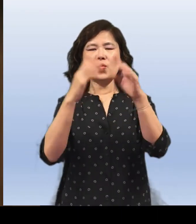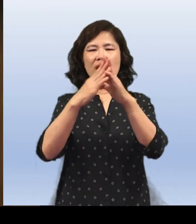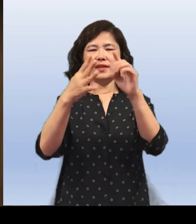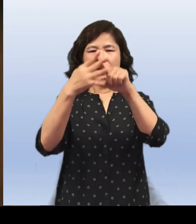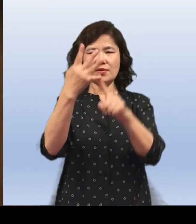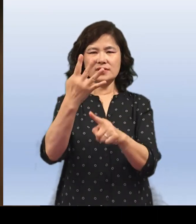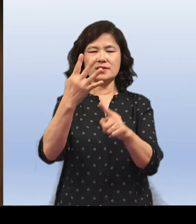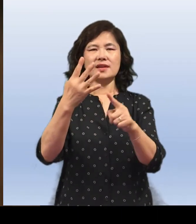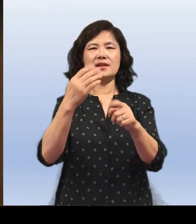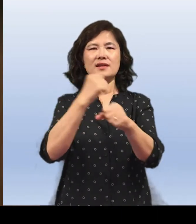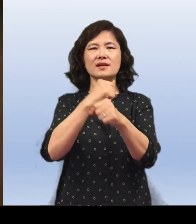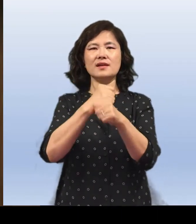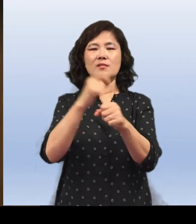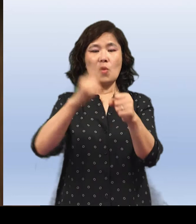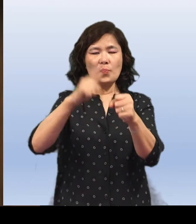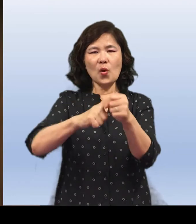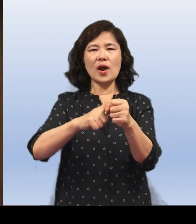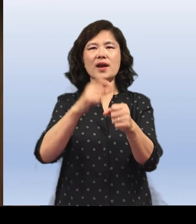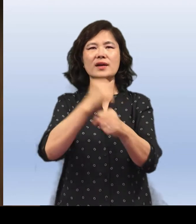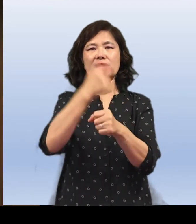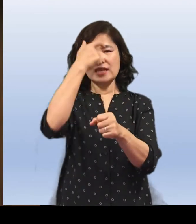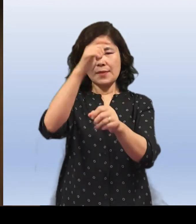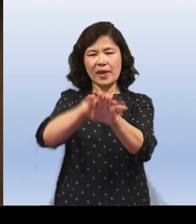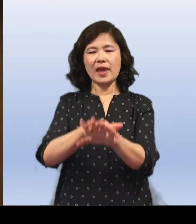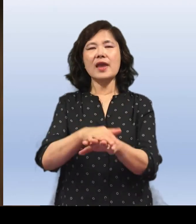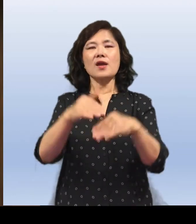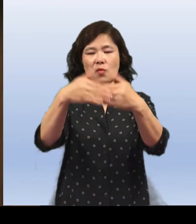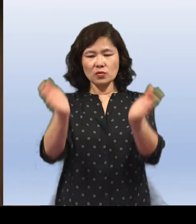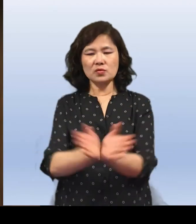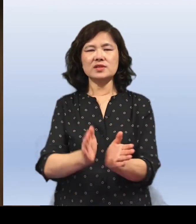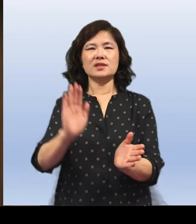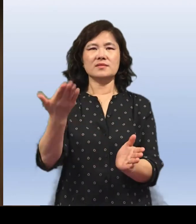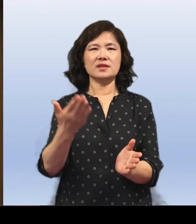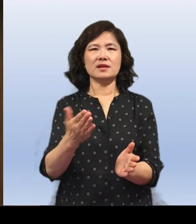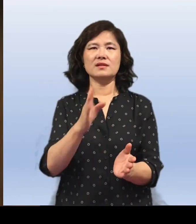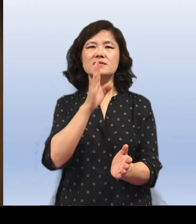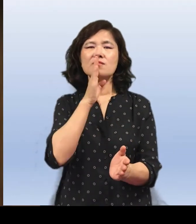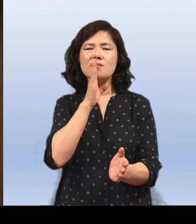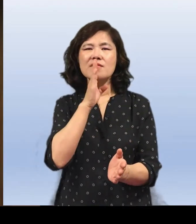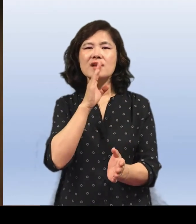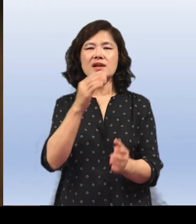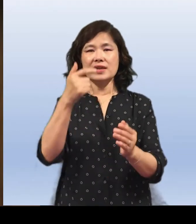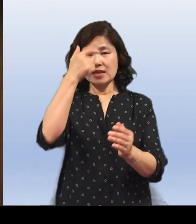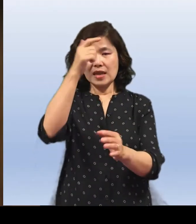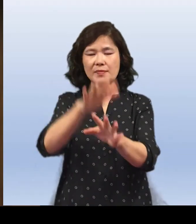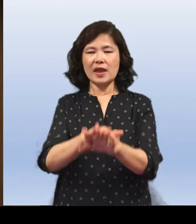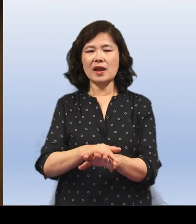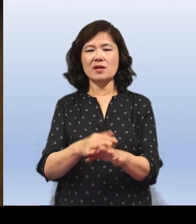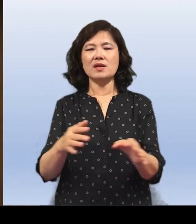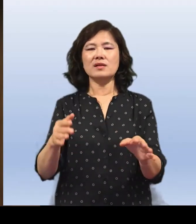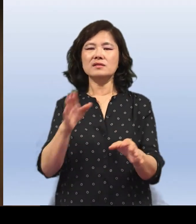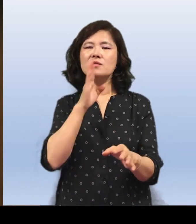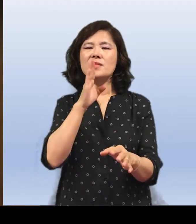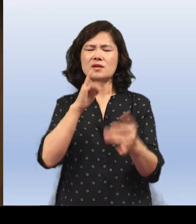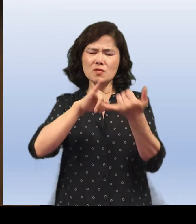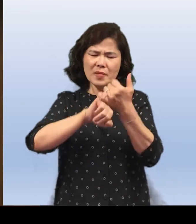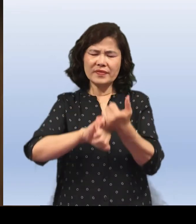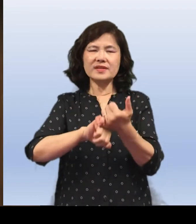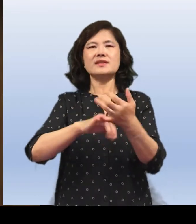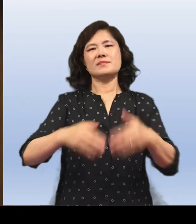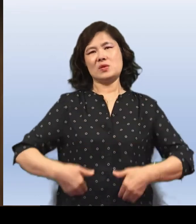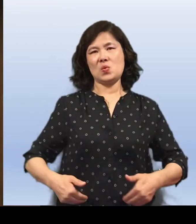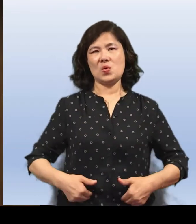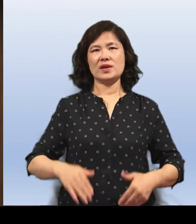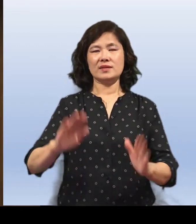예배 공동체입니다. 포스트 코로나 시대의 공동체 회복의 중심에는 반드시 예배가 있어야